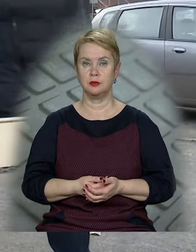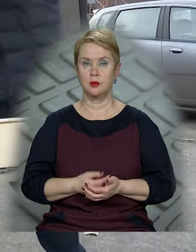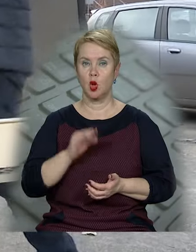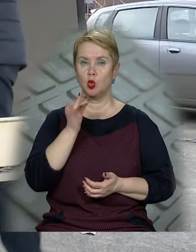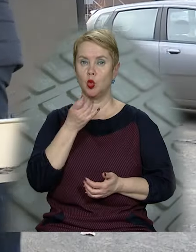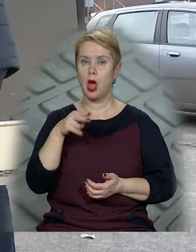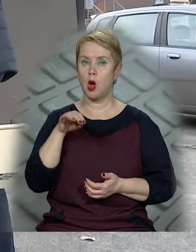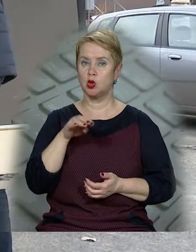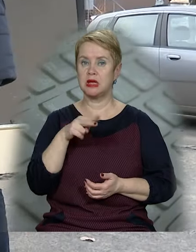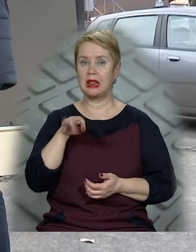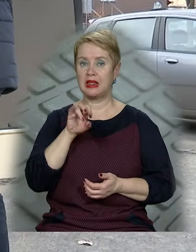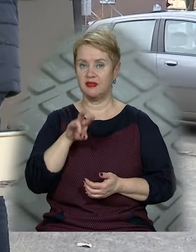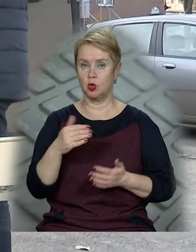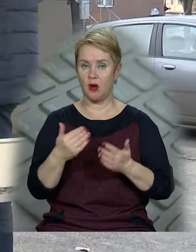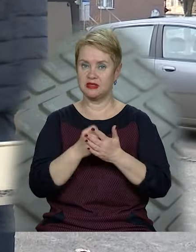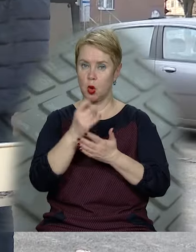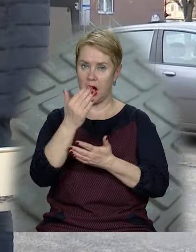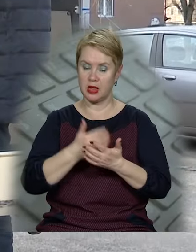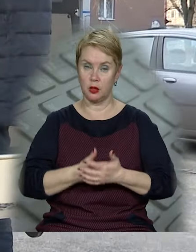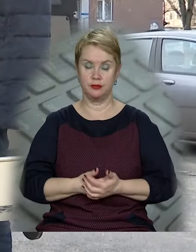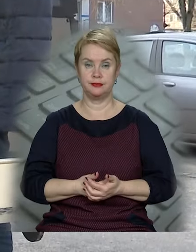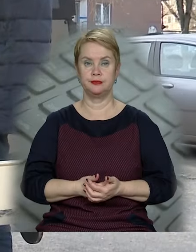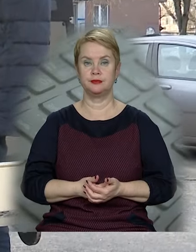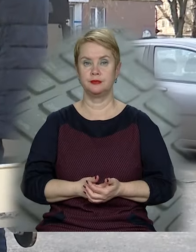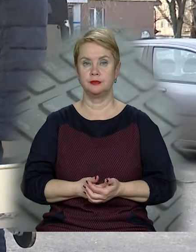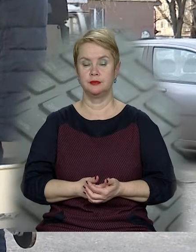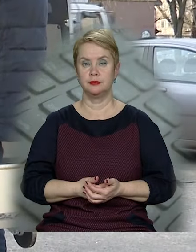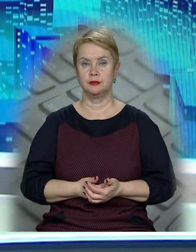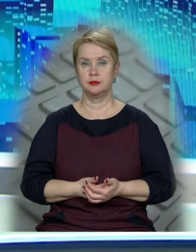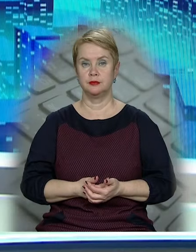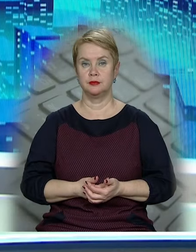Юлія Кочет, Олександр Литвин. Новини 11 каналу.